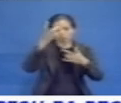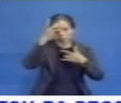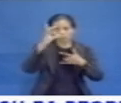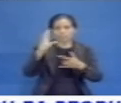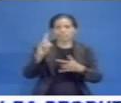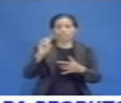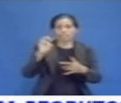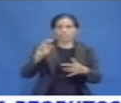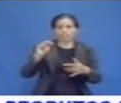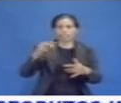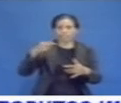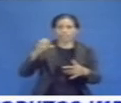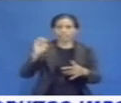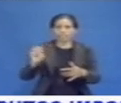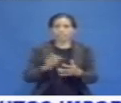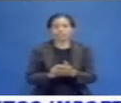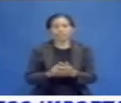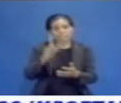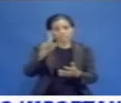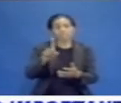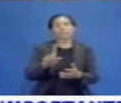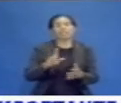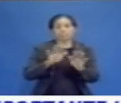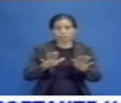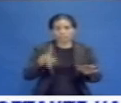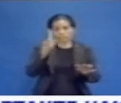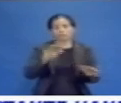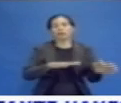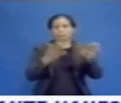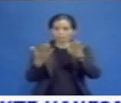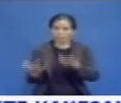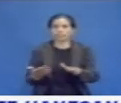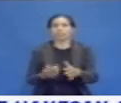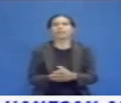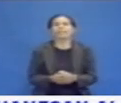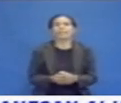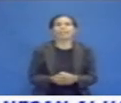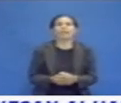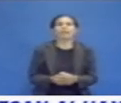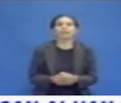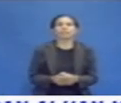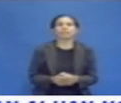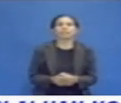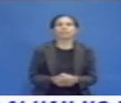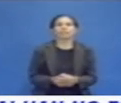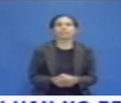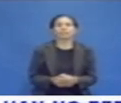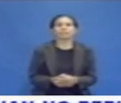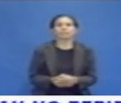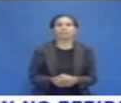komplikasaun ne be grave i resistan ya labarik ne mate duni to ohi hamu tu karenta pesua sene positif tu mayoria parte ne iha tiri lolo